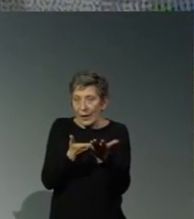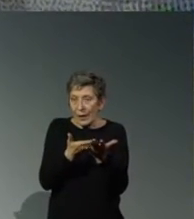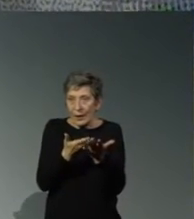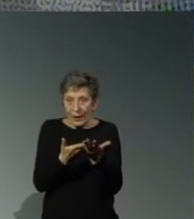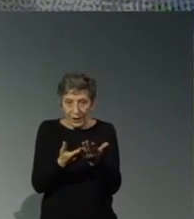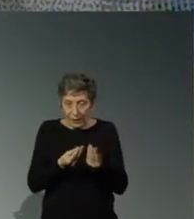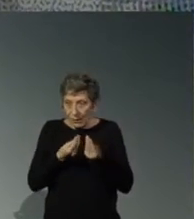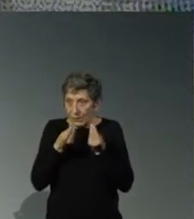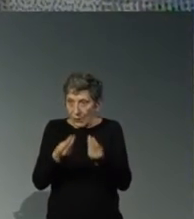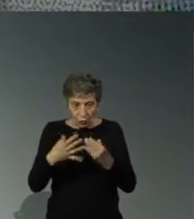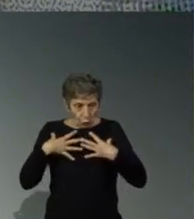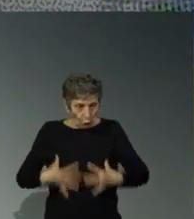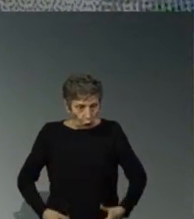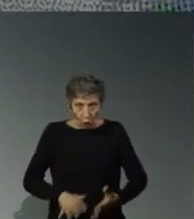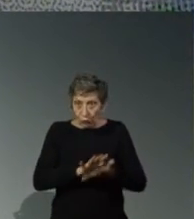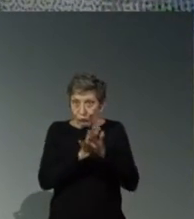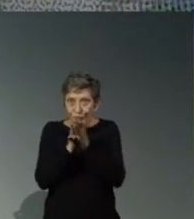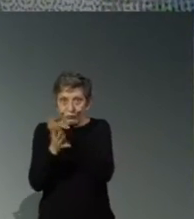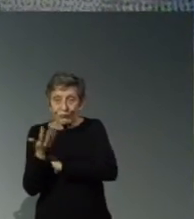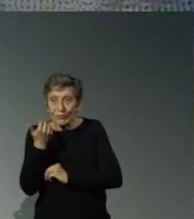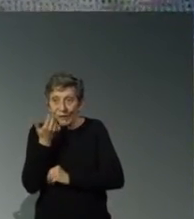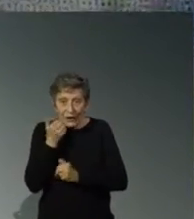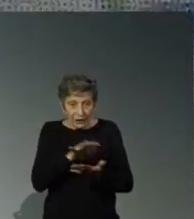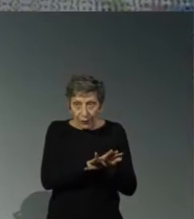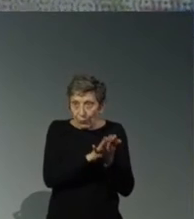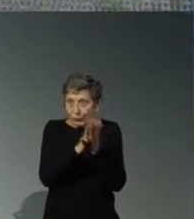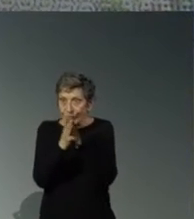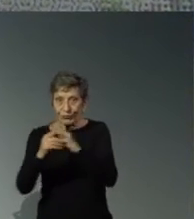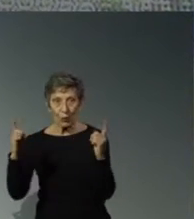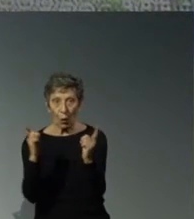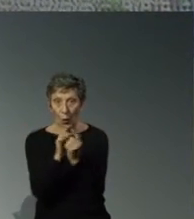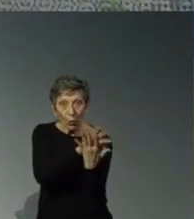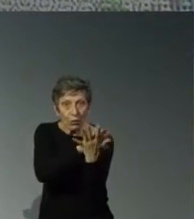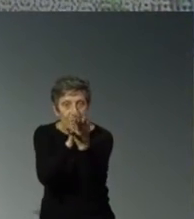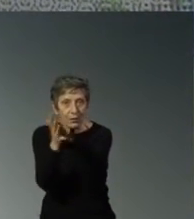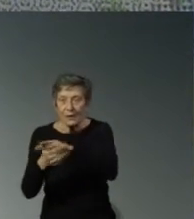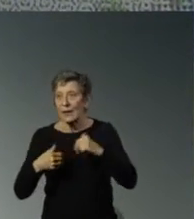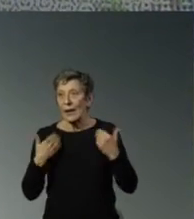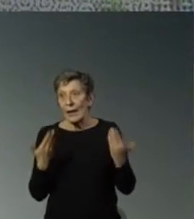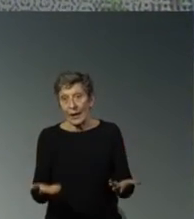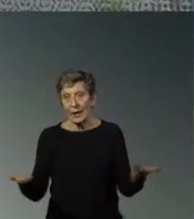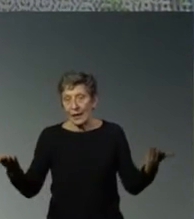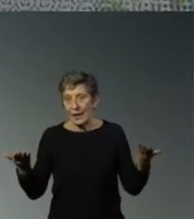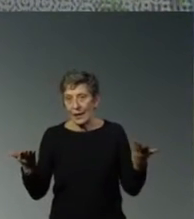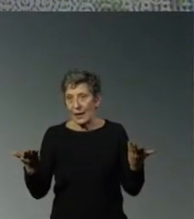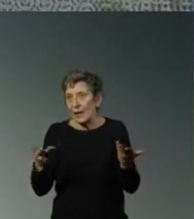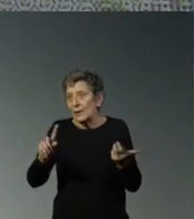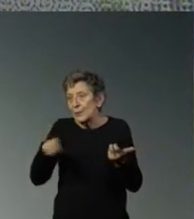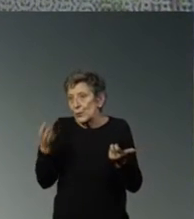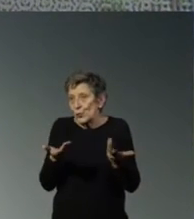se métamorphose les corps, se métamorphose les corps à corps. Et c'est aussi des lieux d'une recherche